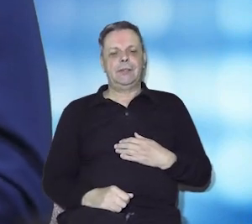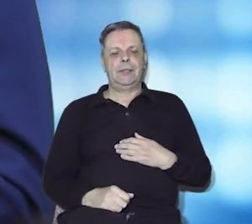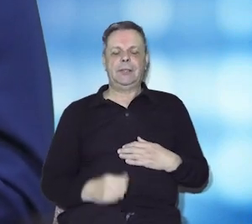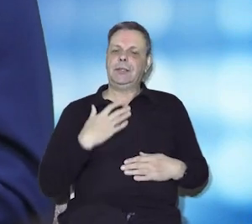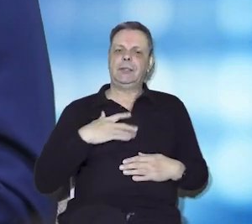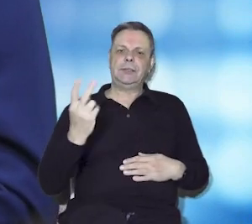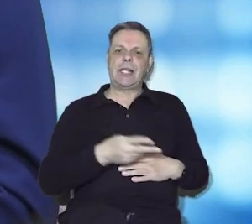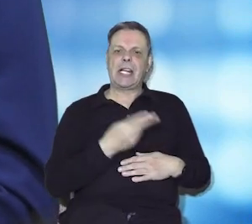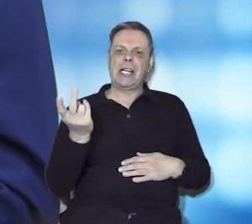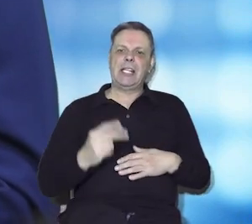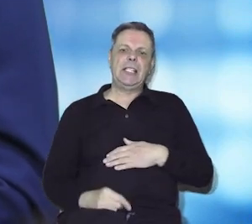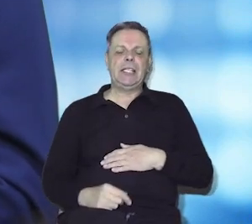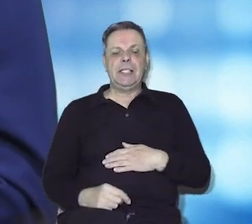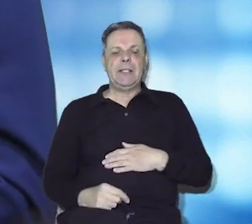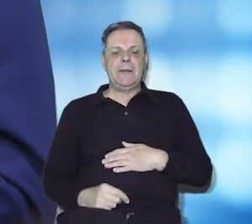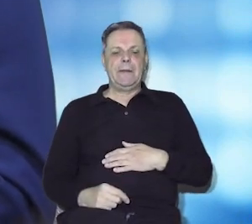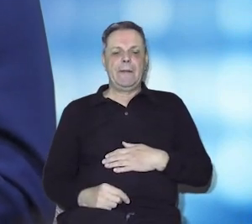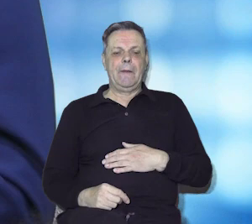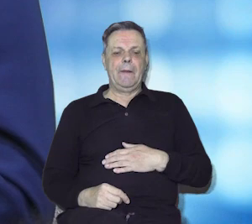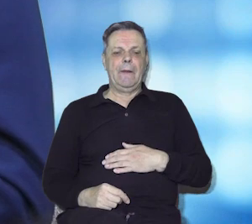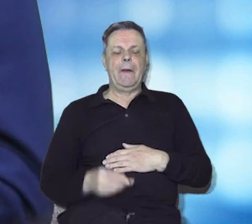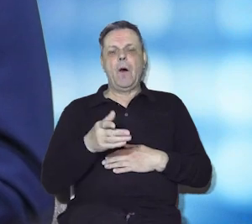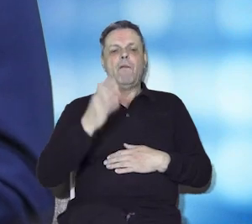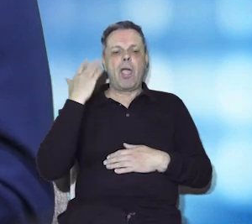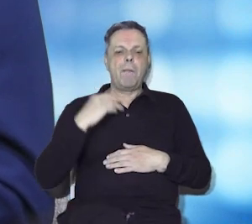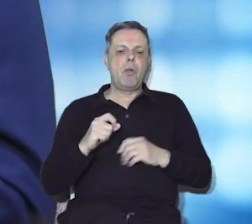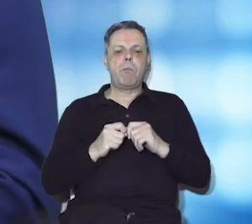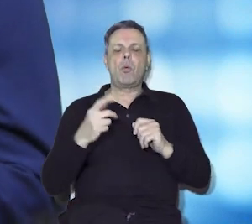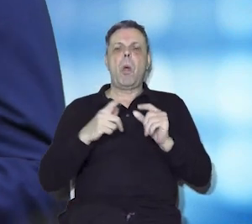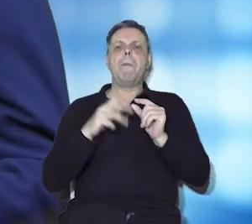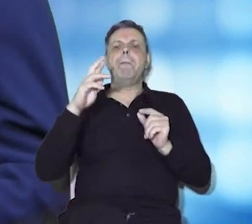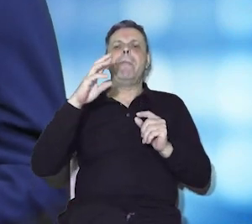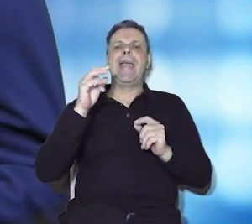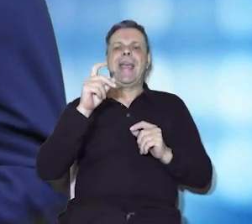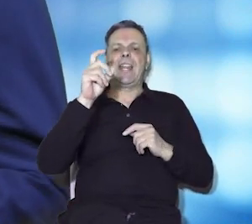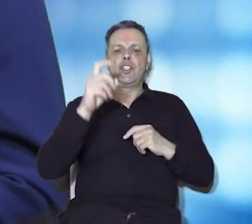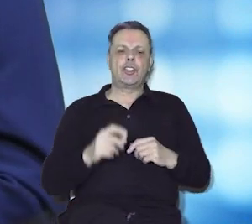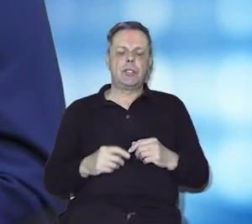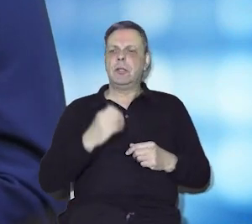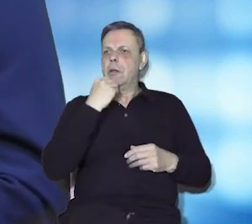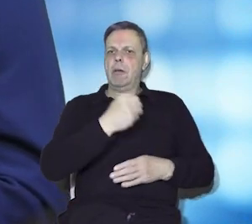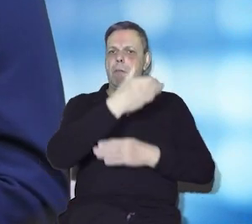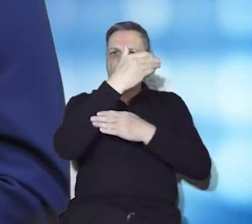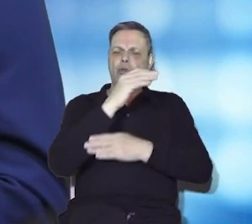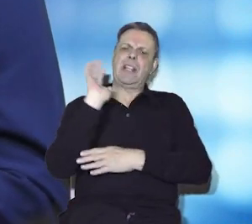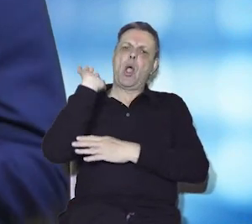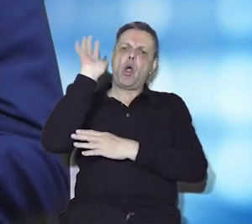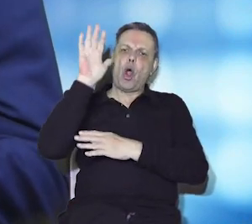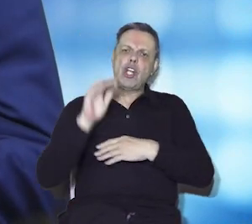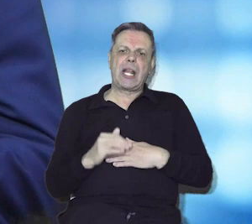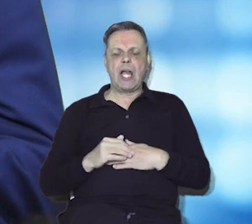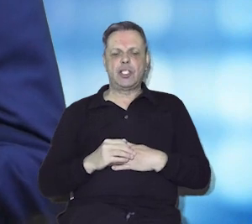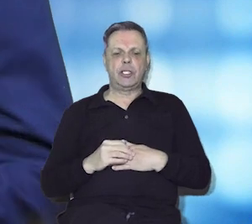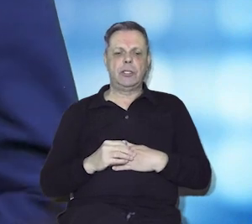Drage gledateljice, dragi gledatelji, ovo je bio Bruno Perić, poduzetnik, košarkaš,